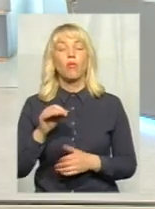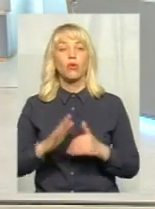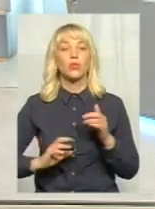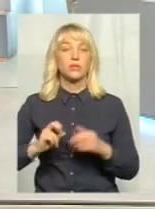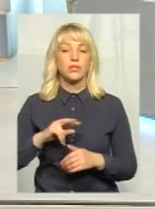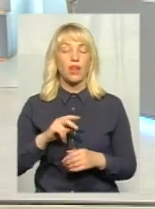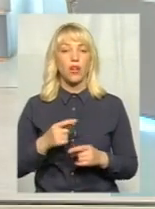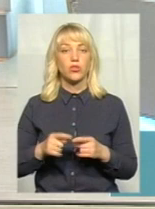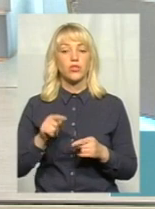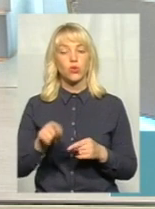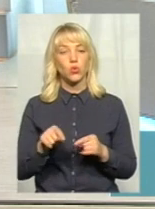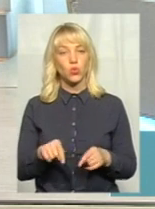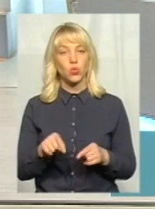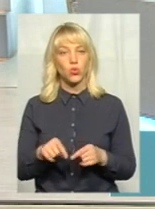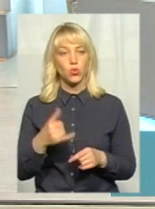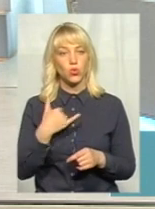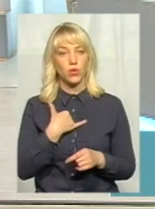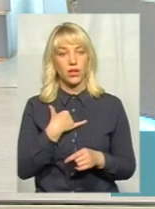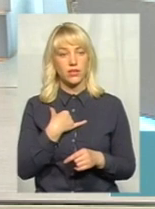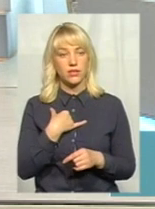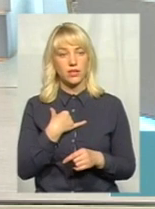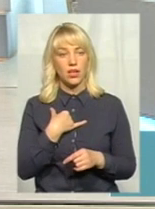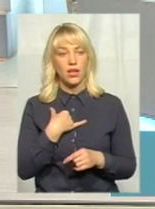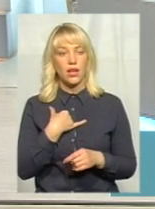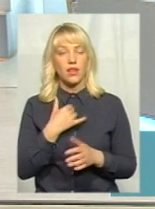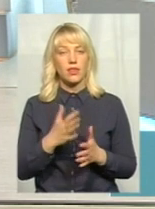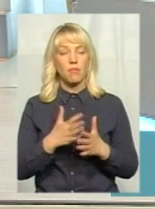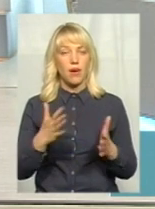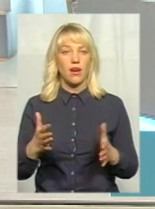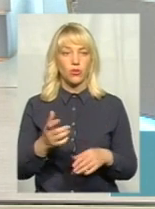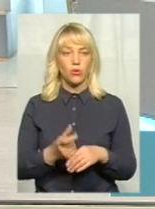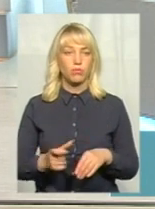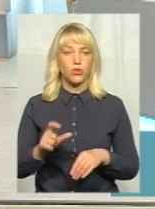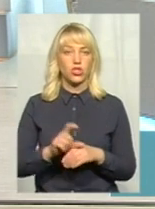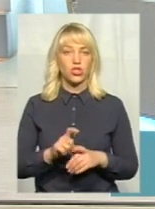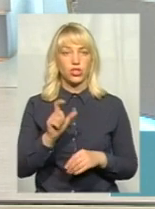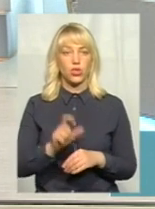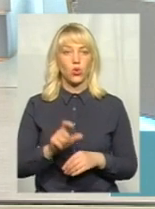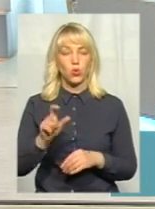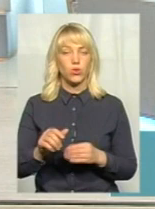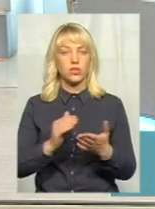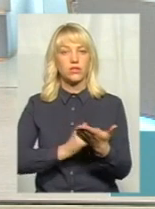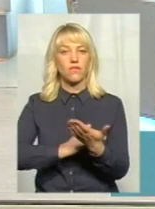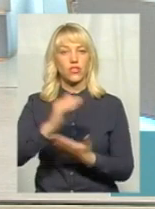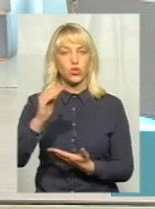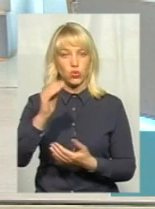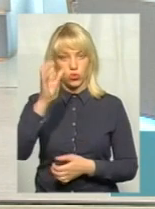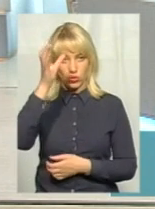по спеціальностях ділити, то тут, звісно, у нас сьогодні набагато більше переважають люди з вищою